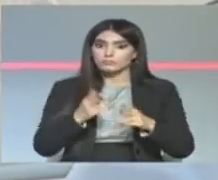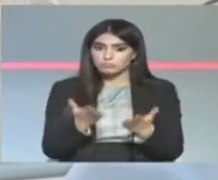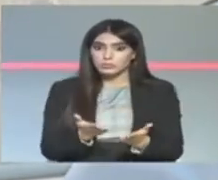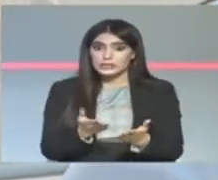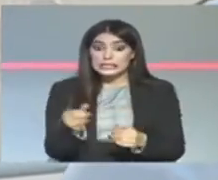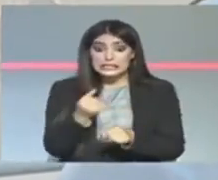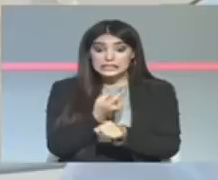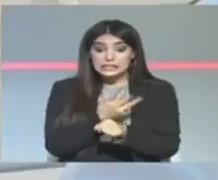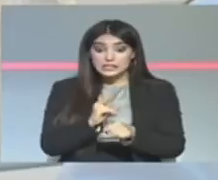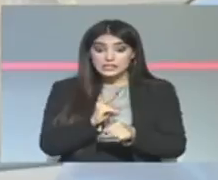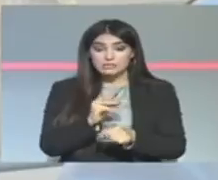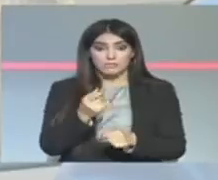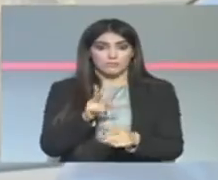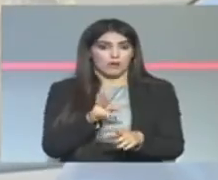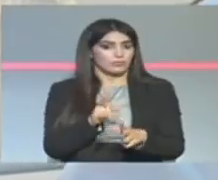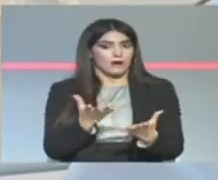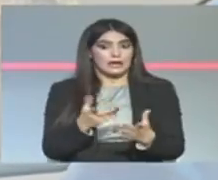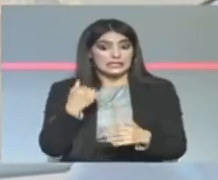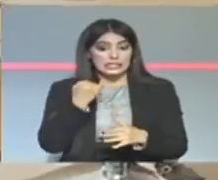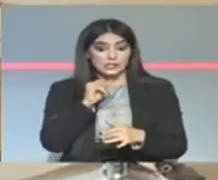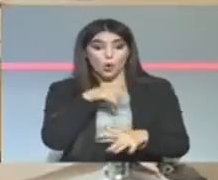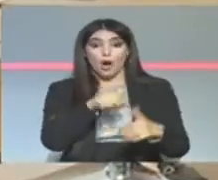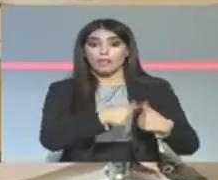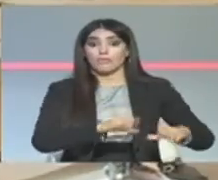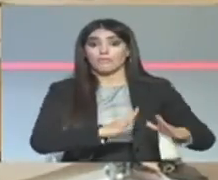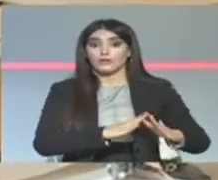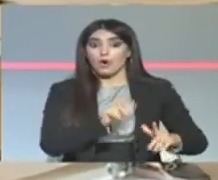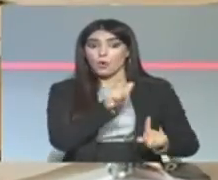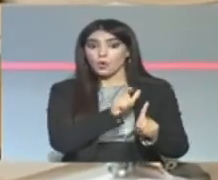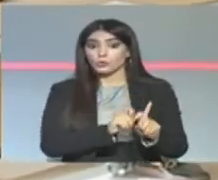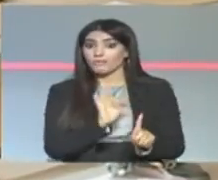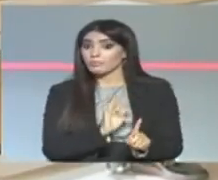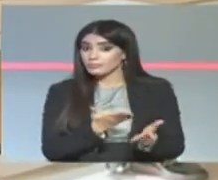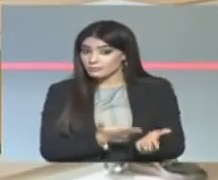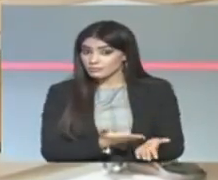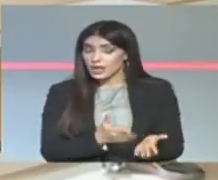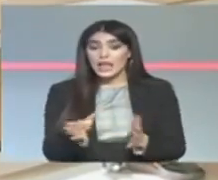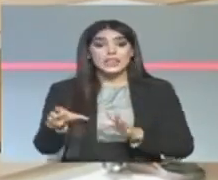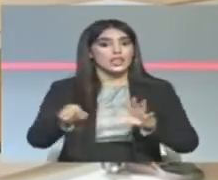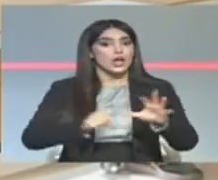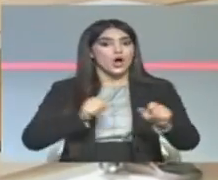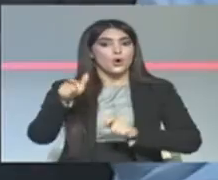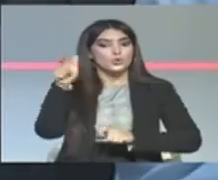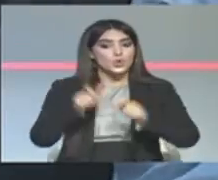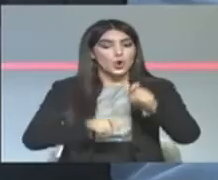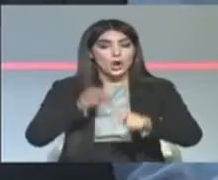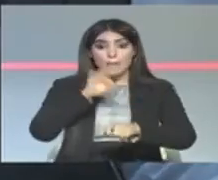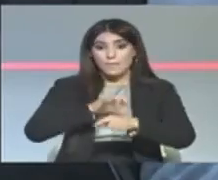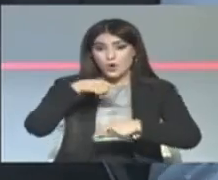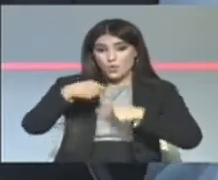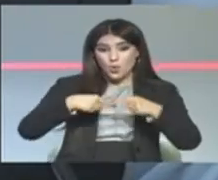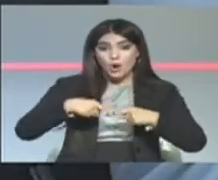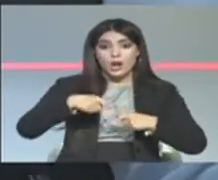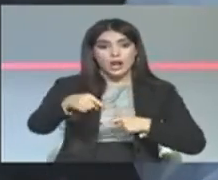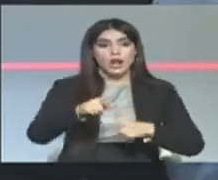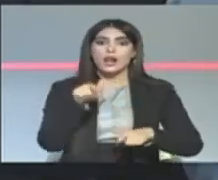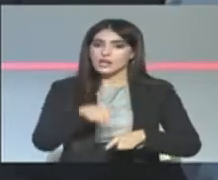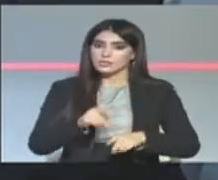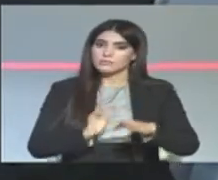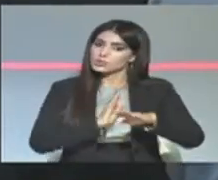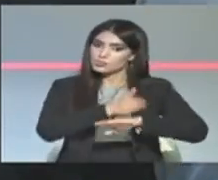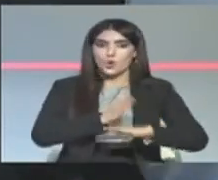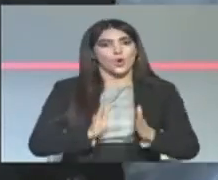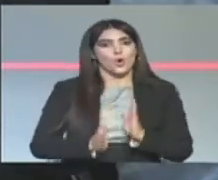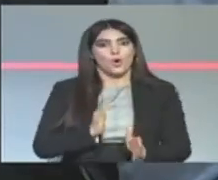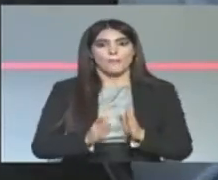واللي هو اطلع ل والستون ويبقى نقعد في الدار دعوه اذا لمتابعه الحاله الصحيه لكل المرضى مع